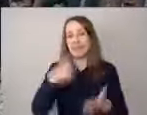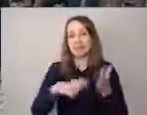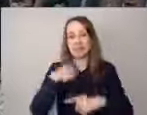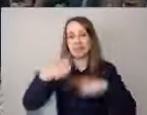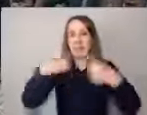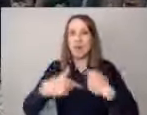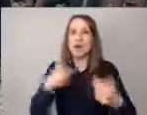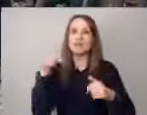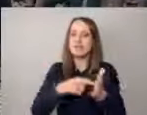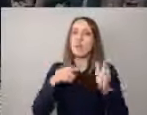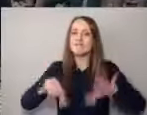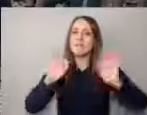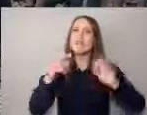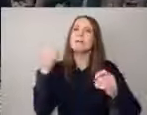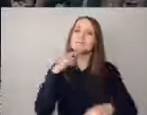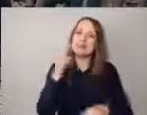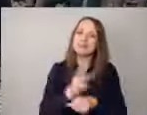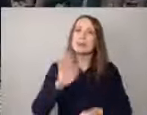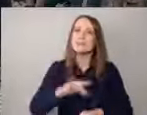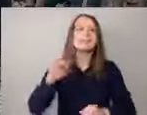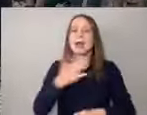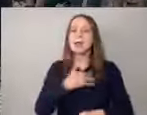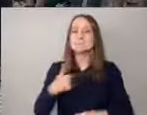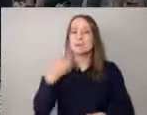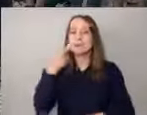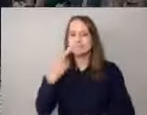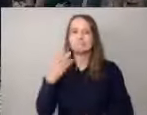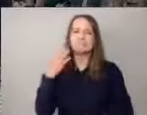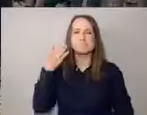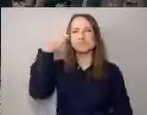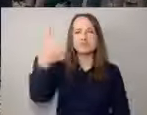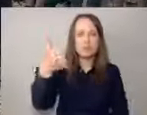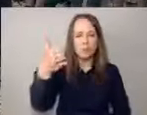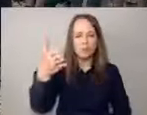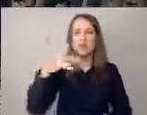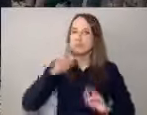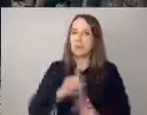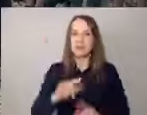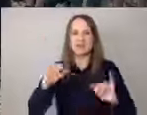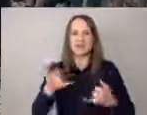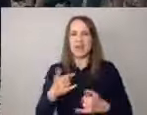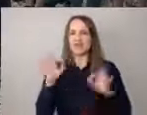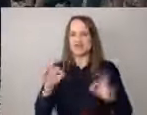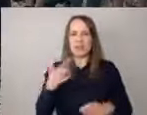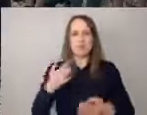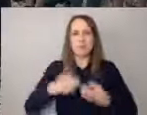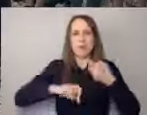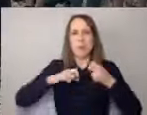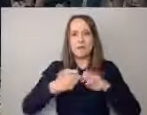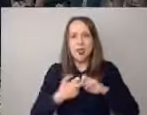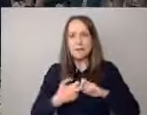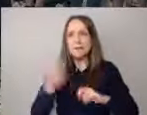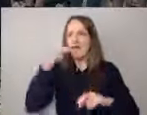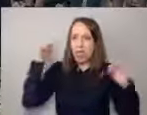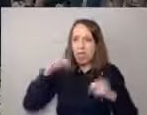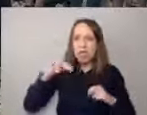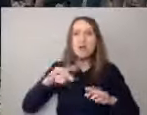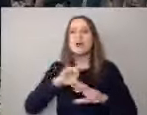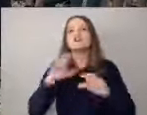patrzyli w przyszłość, czy będziemy naprawdę rozwiązywali problemy, które dzisiaj nas nurtują, czy przez cały czas będziemy